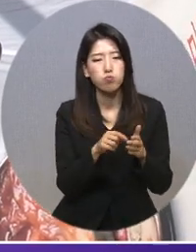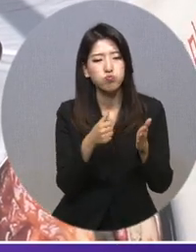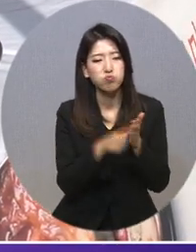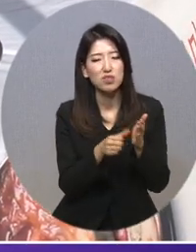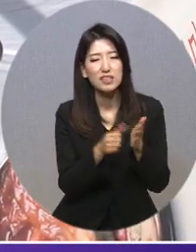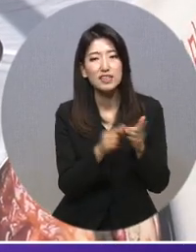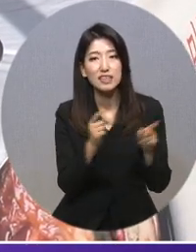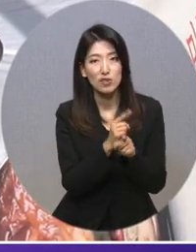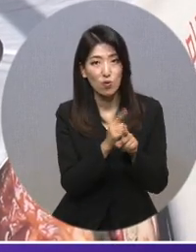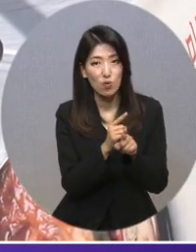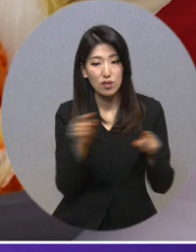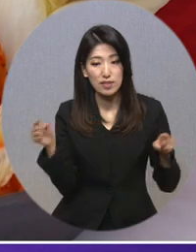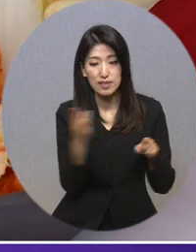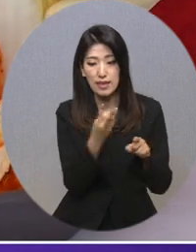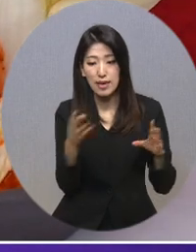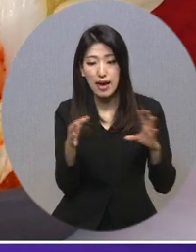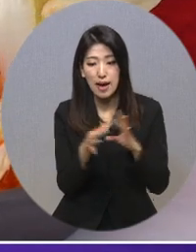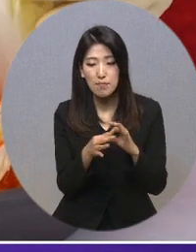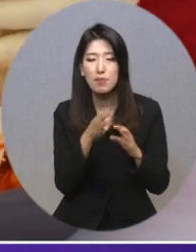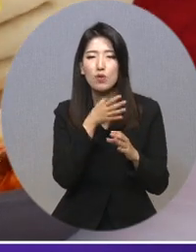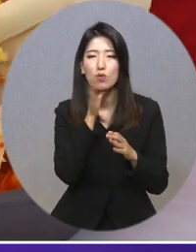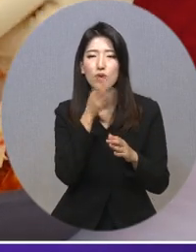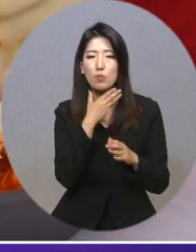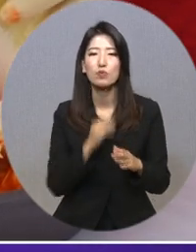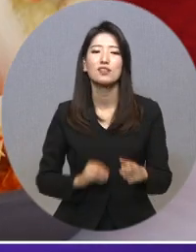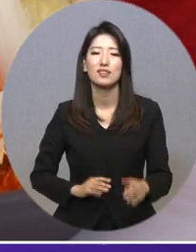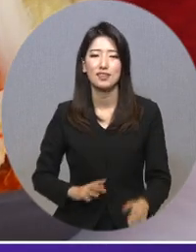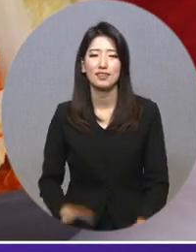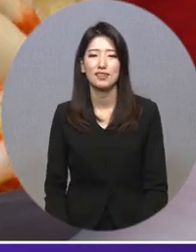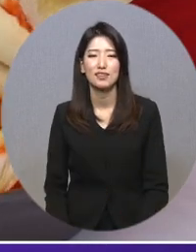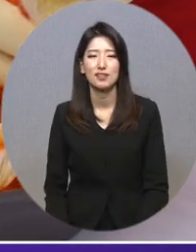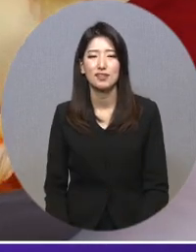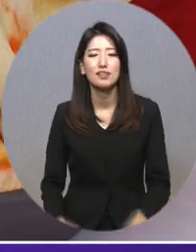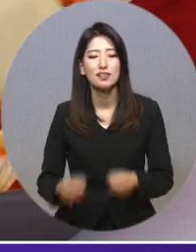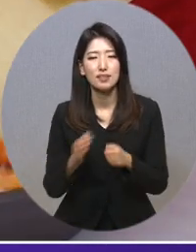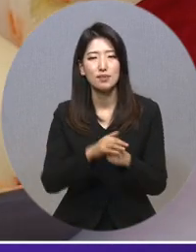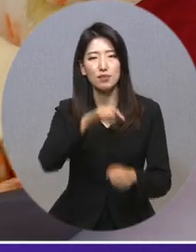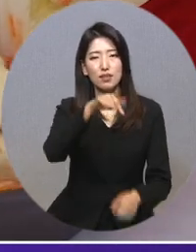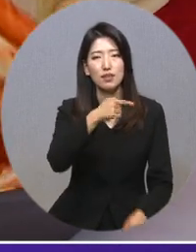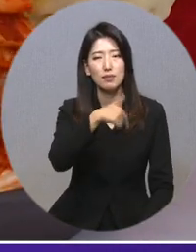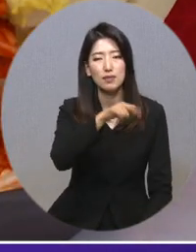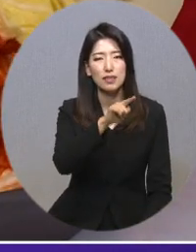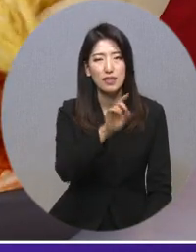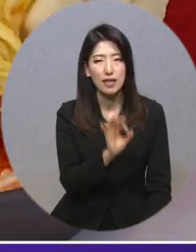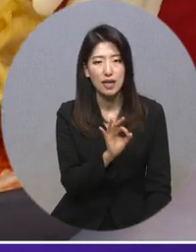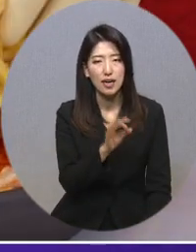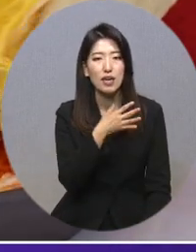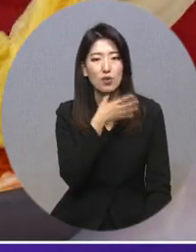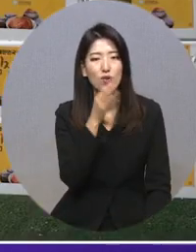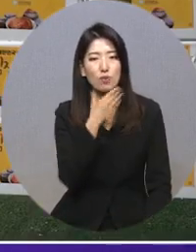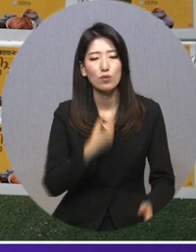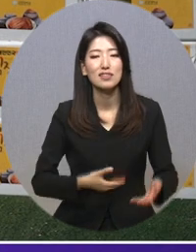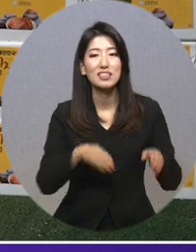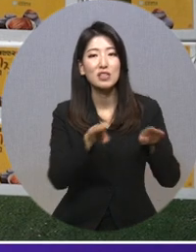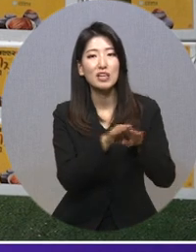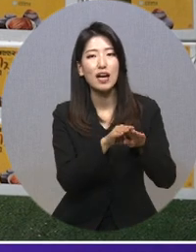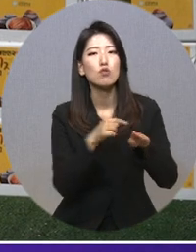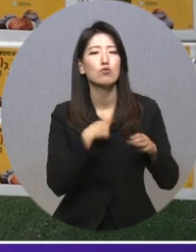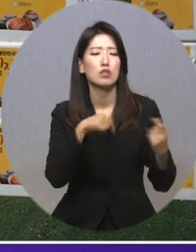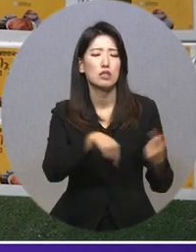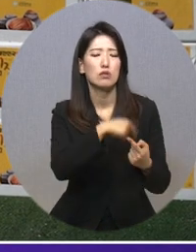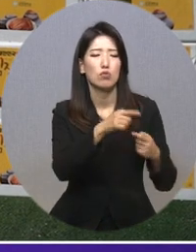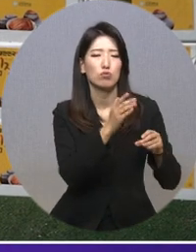게 노인복지관이잖아요. 아, 그래서 금강 노인복지관을 저희 학교가 운영을 하고 있습니다. 아. 물론 거기에는 아까 말씀하신 간호과나